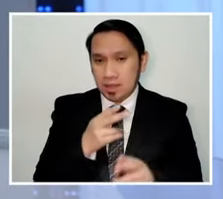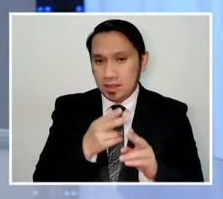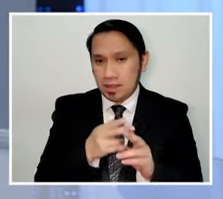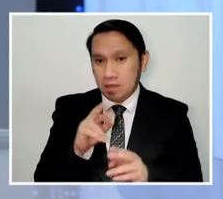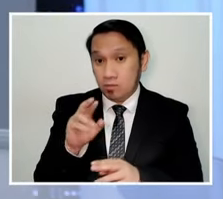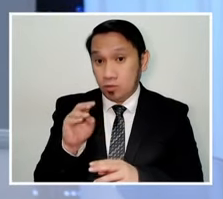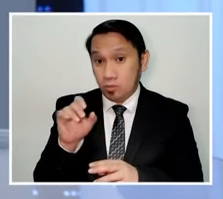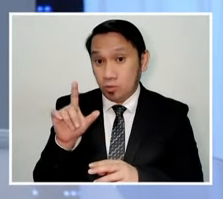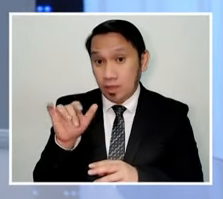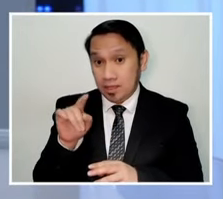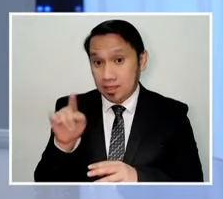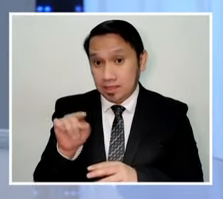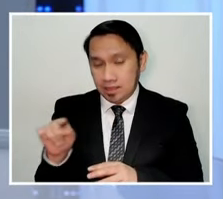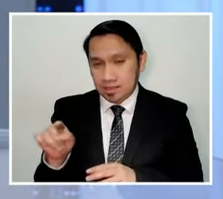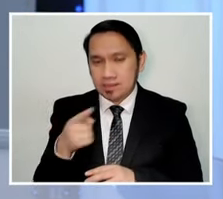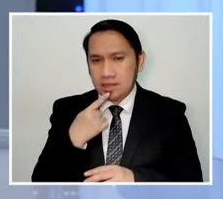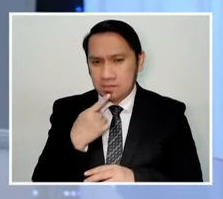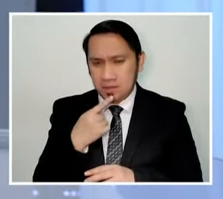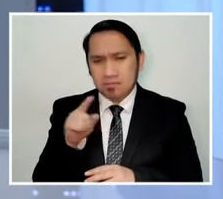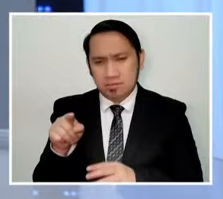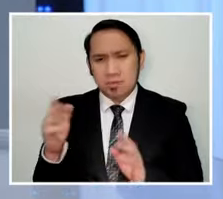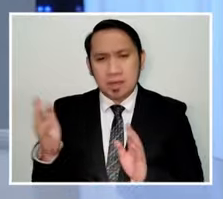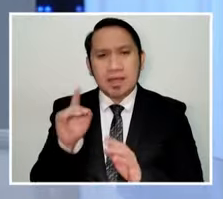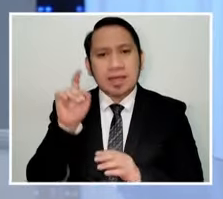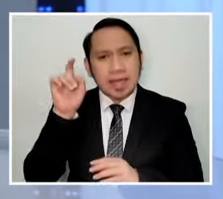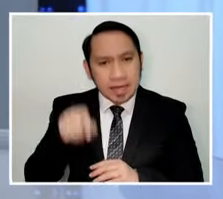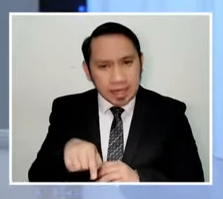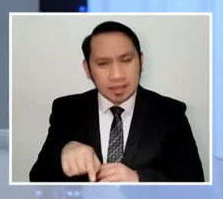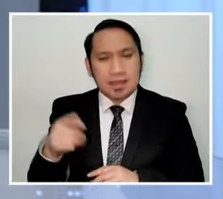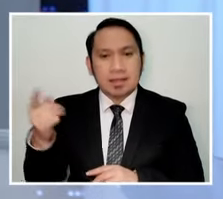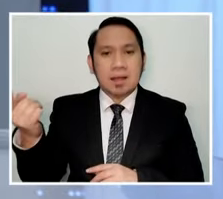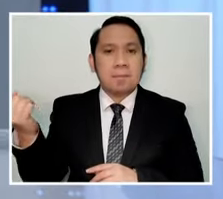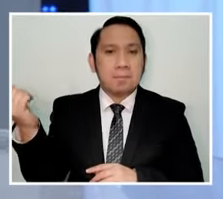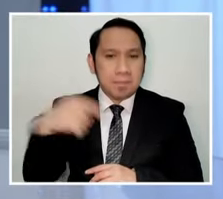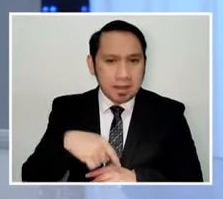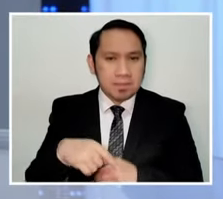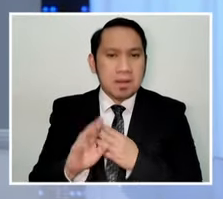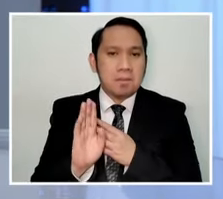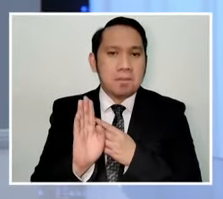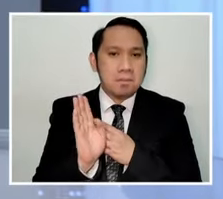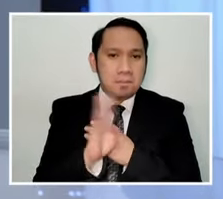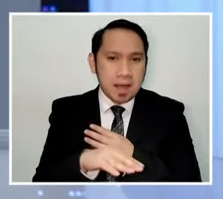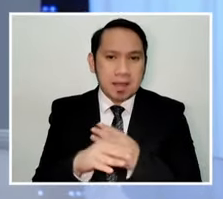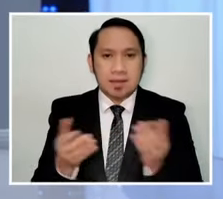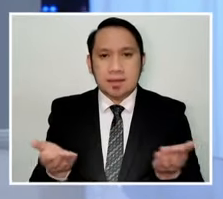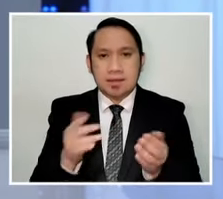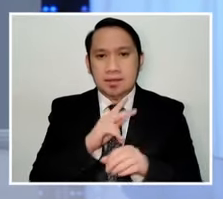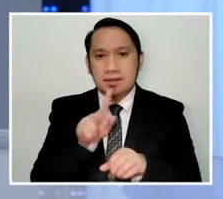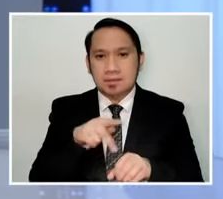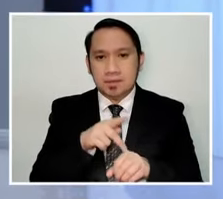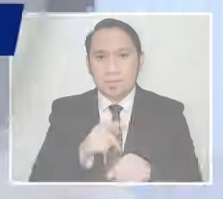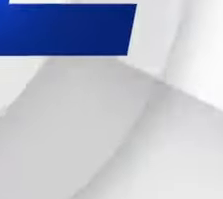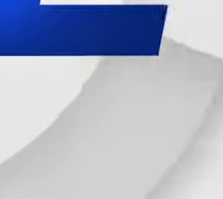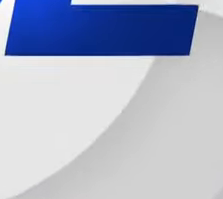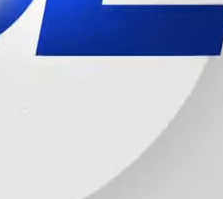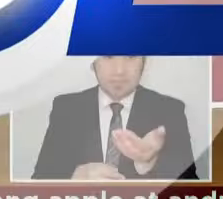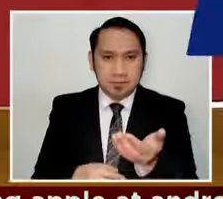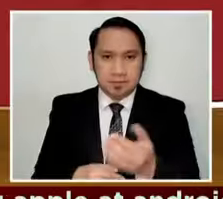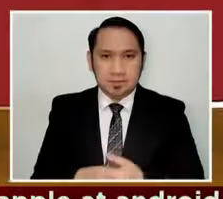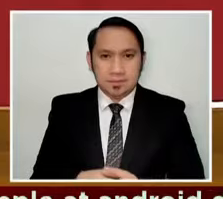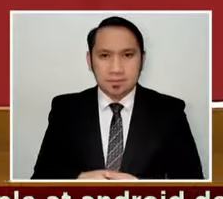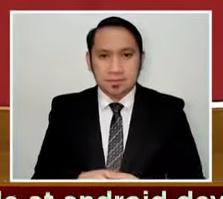kagabi, sinabi nitong dapat nang umuwi ang kongresista. Nagpa-patrol, RG Cruz.